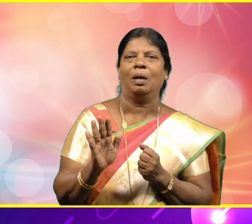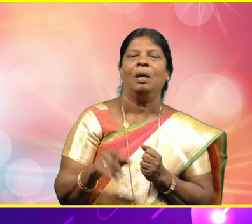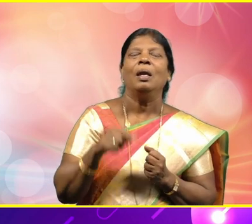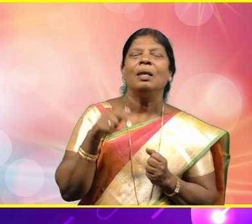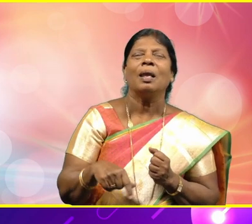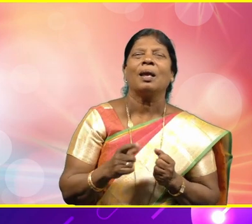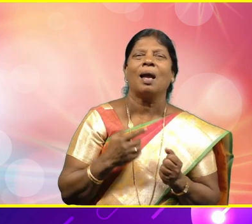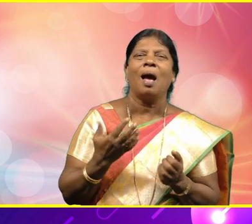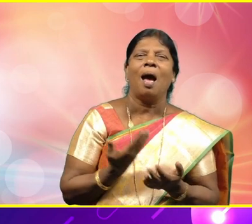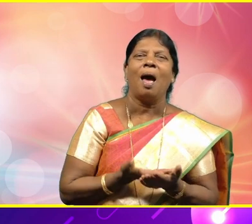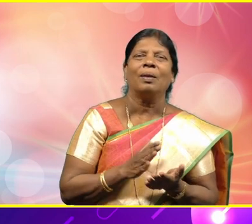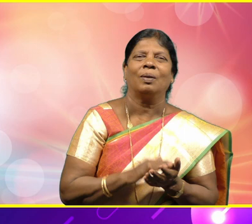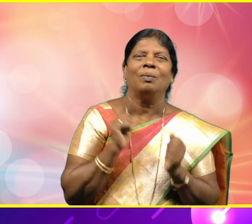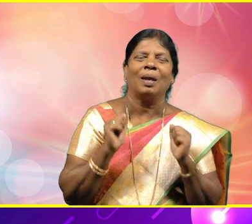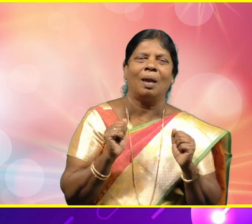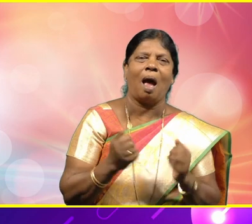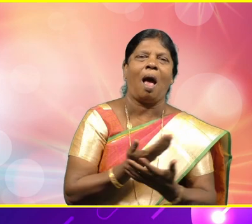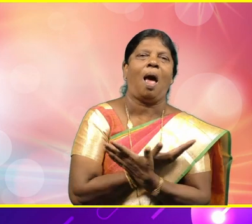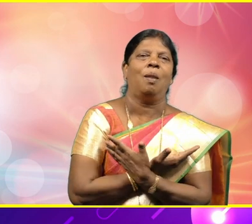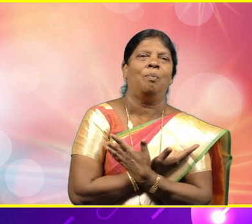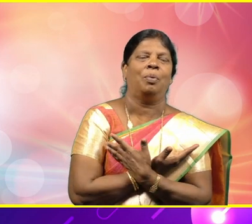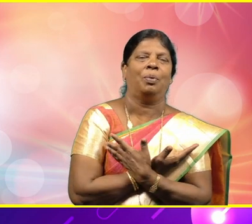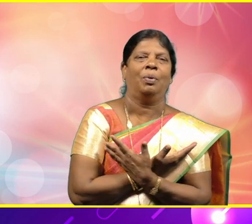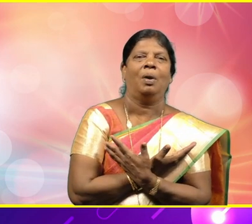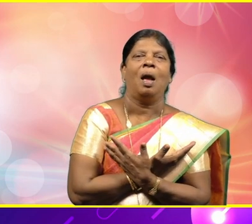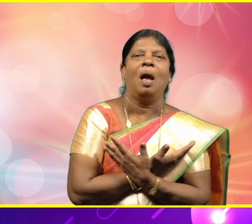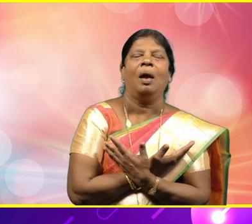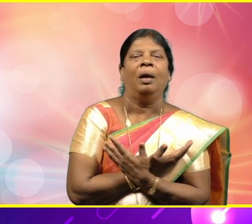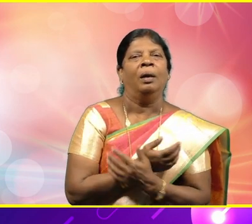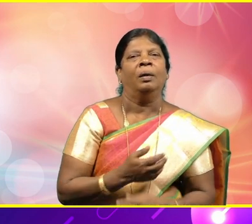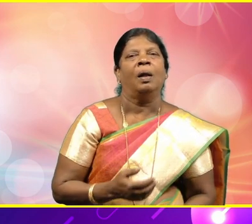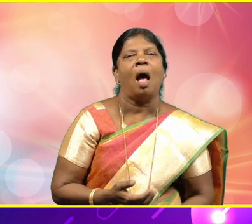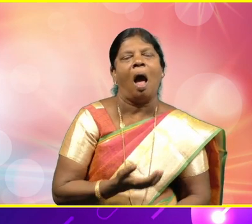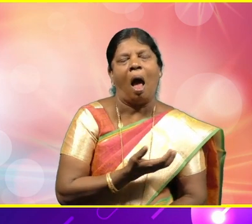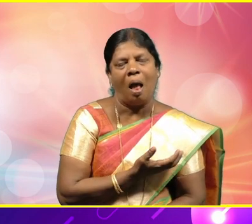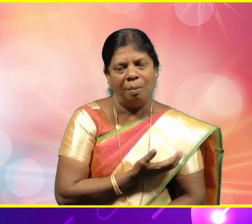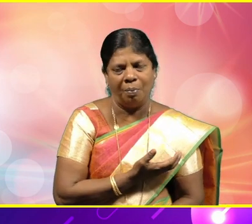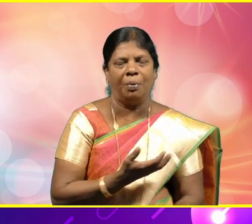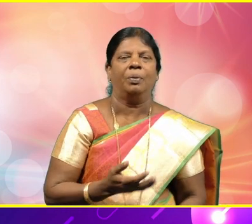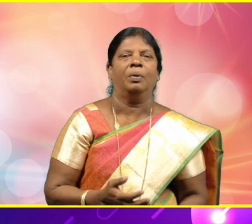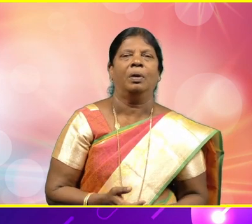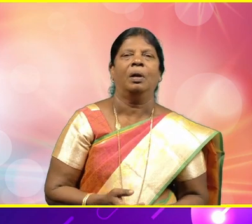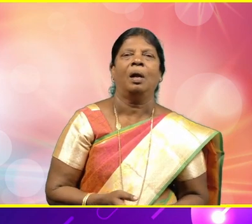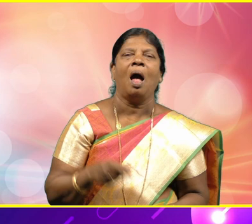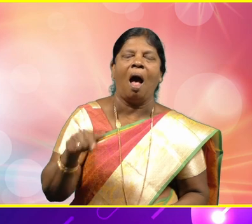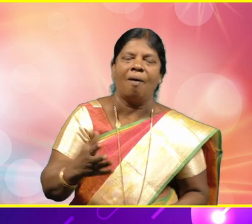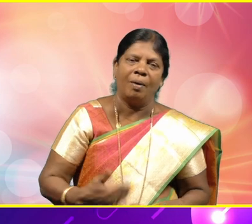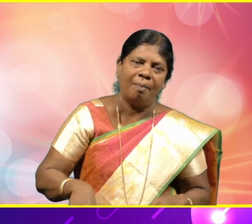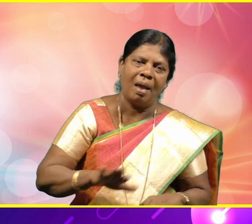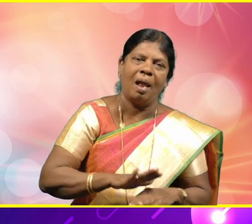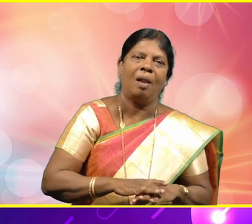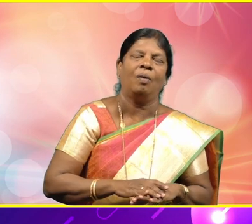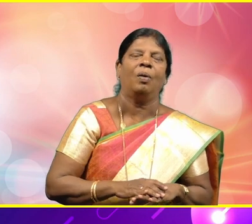ஏற்றுக்கொண்டான். இதற்கு என்ன காரணம்? அன்பு, அதாவது பாசம், அவன் மீது உள்ள